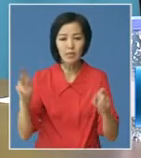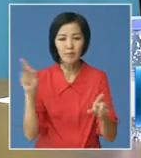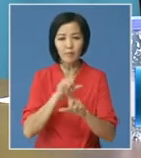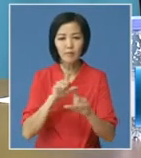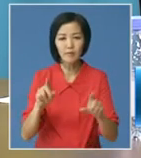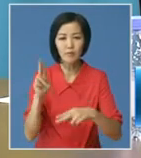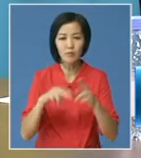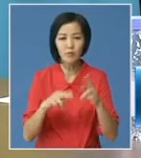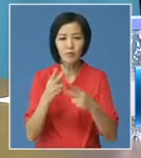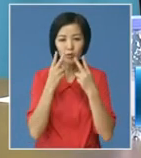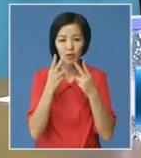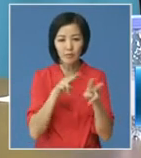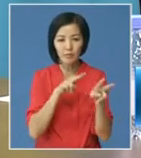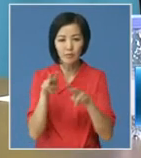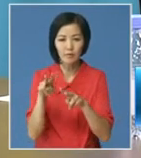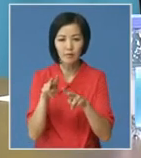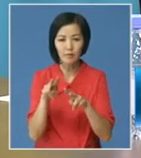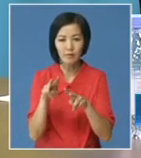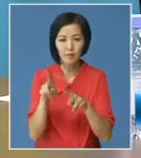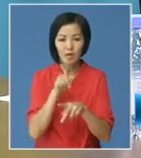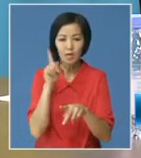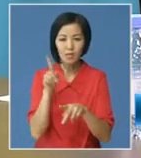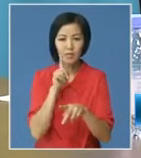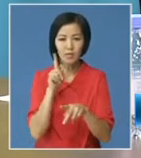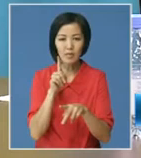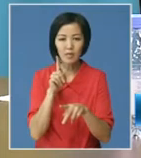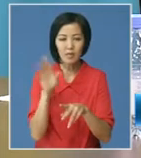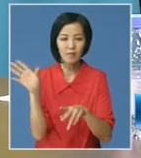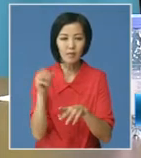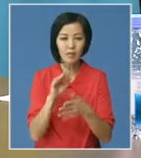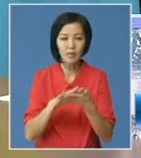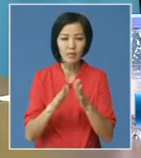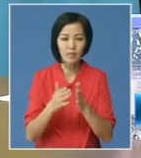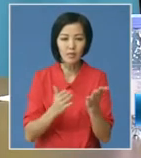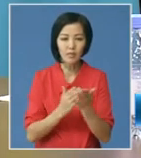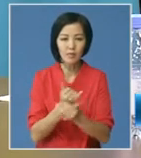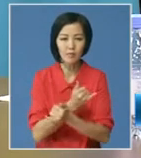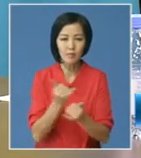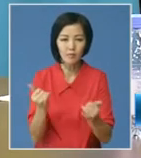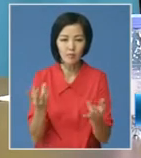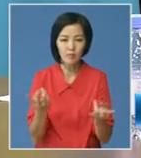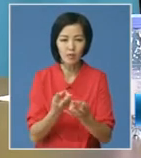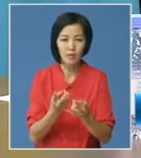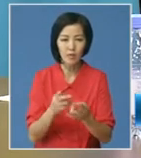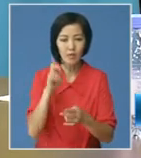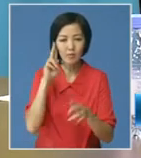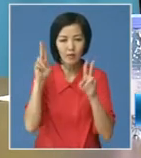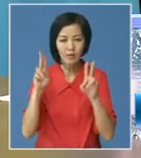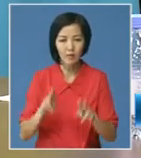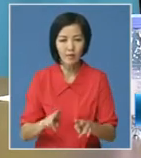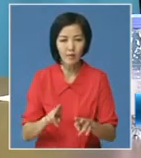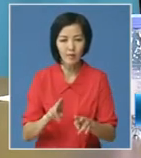мектептердің құрылысын қарап шыңдар. Жас буынға толық жағдай жасалуы керек. Мемлекеттік стандартқа сай болуы тиіс. Ал ең бастысы